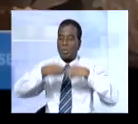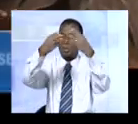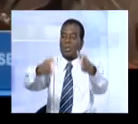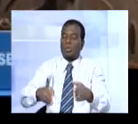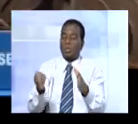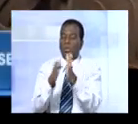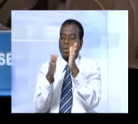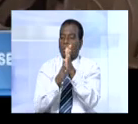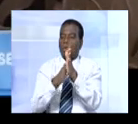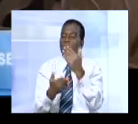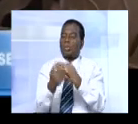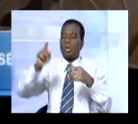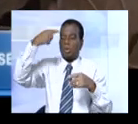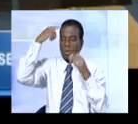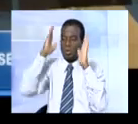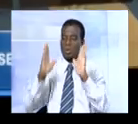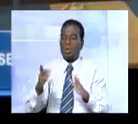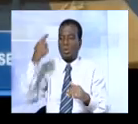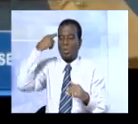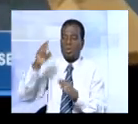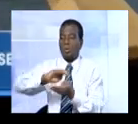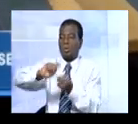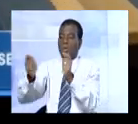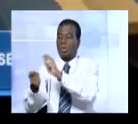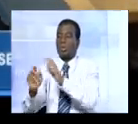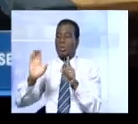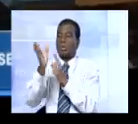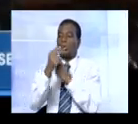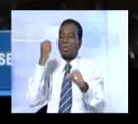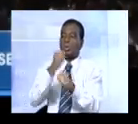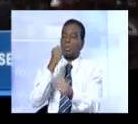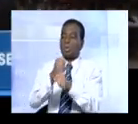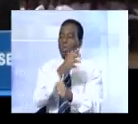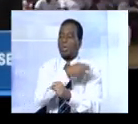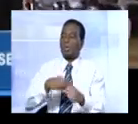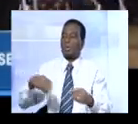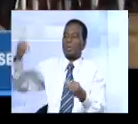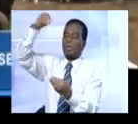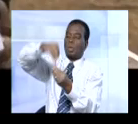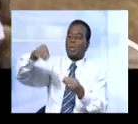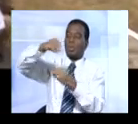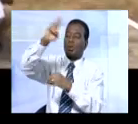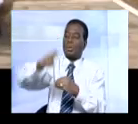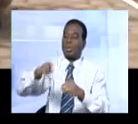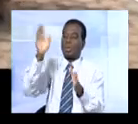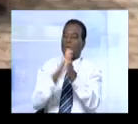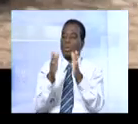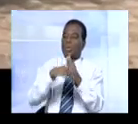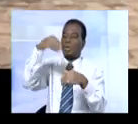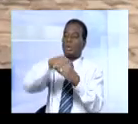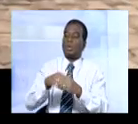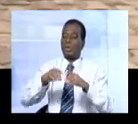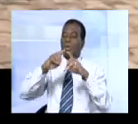aux établissements par le gouverneur pour améliorer les conditions de travail et accroître les résultats scolaires dans